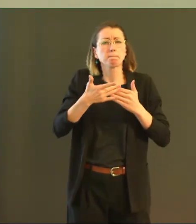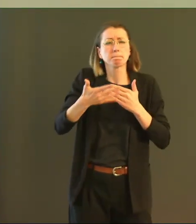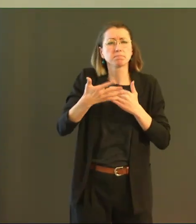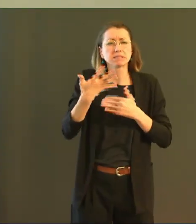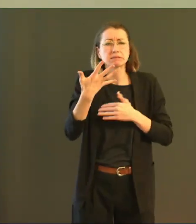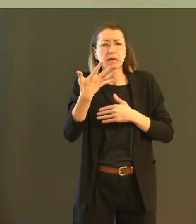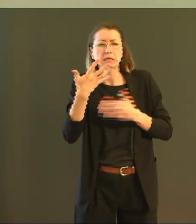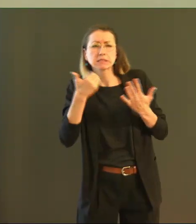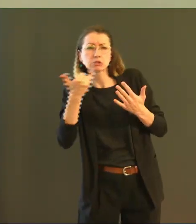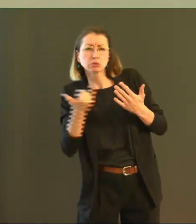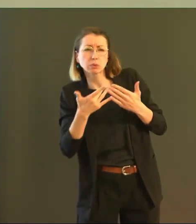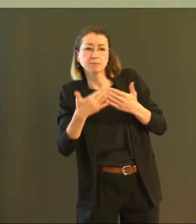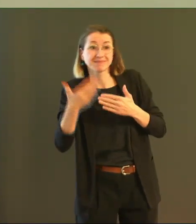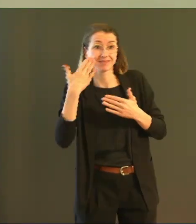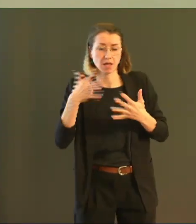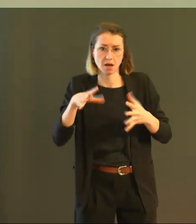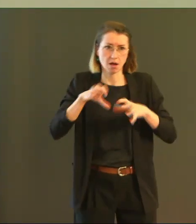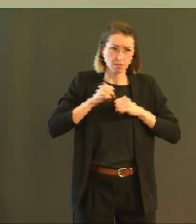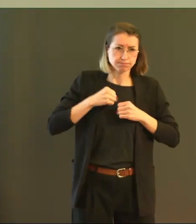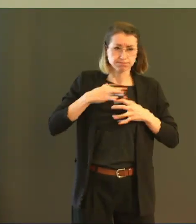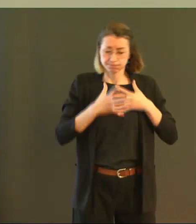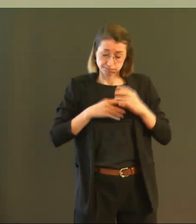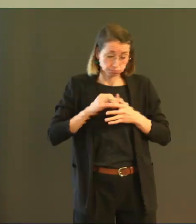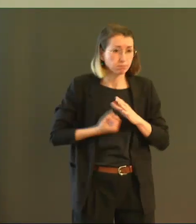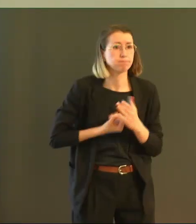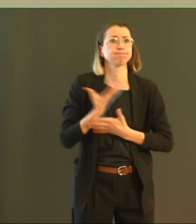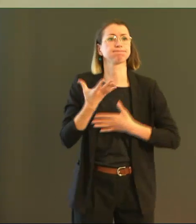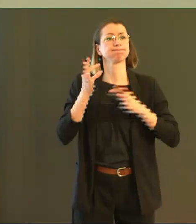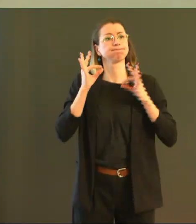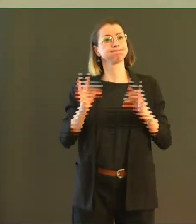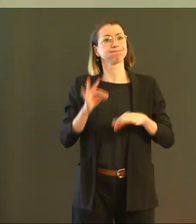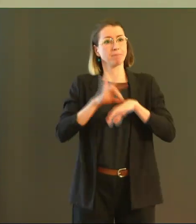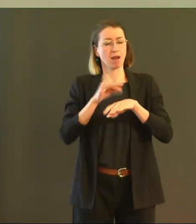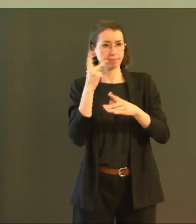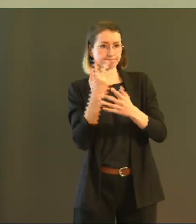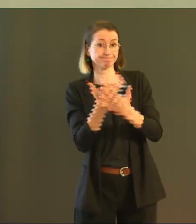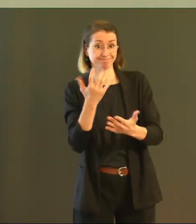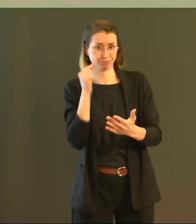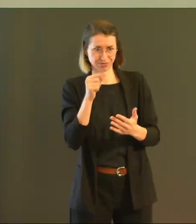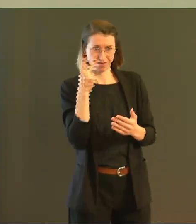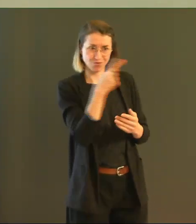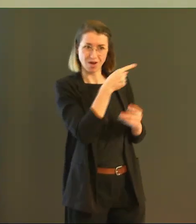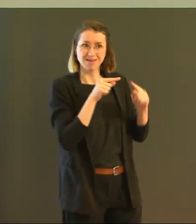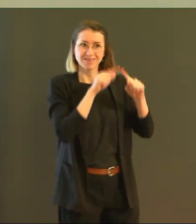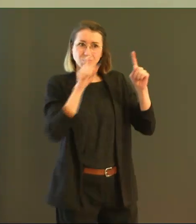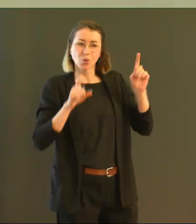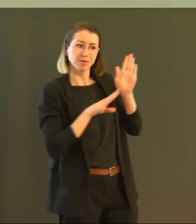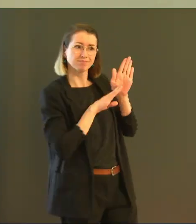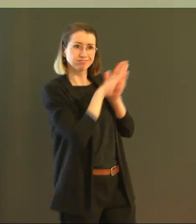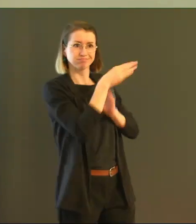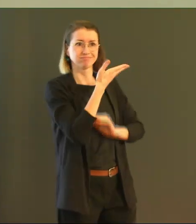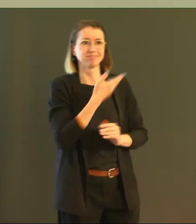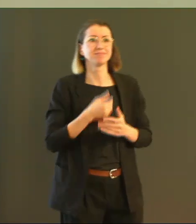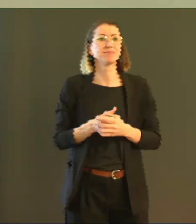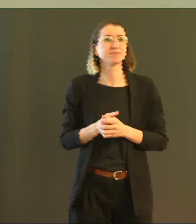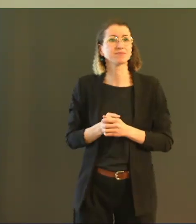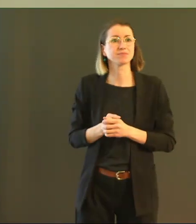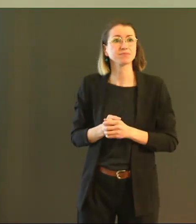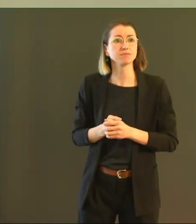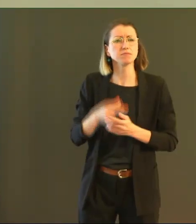peut aller jusqu'à 14 jours on a donc cette augmentation du nombre de cas qui étaient notées ici et qu'on vous a mis en comparaison par rapport à deux saisons de grippe